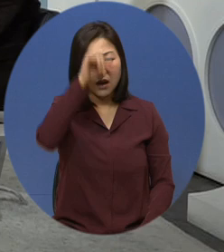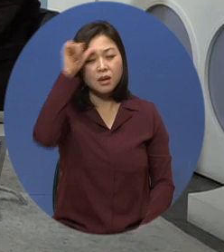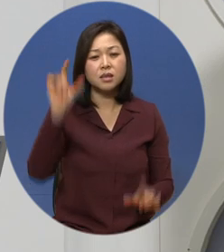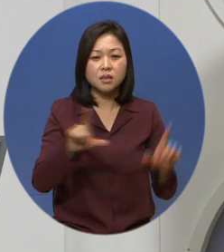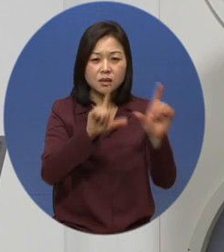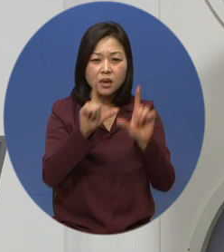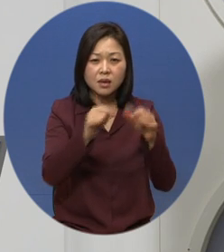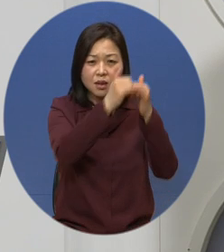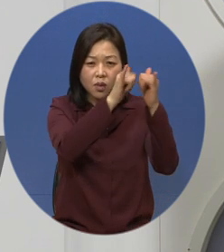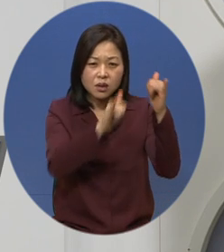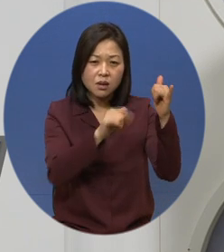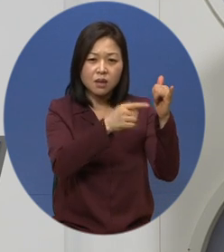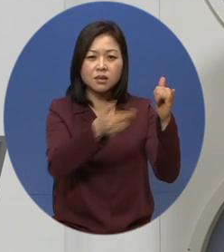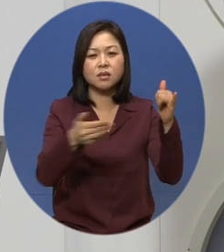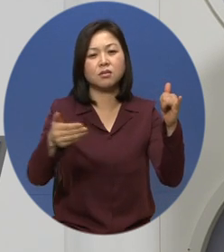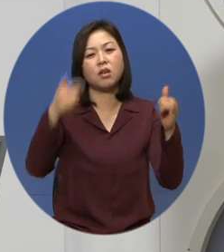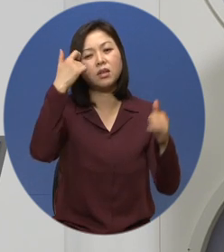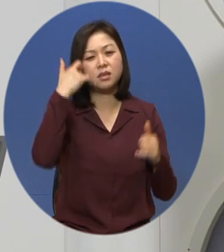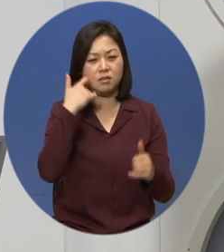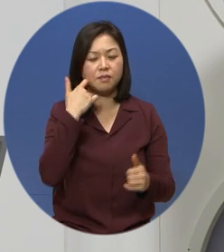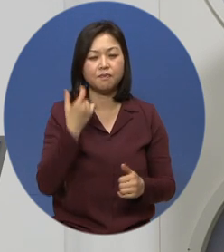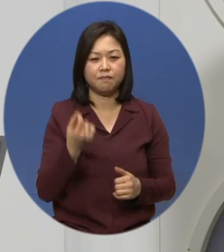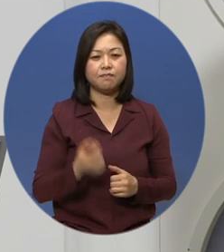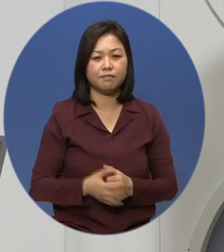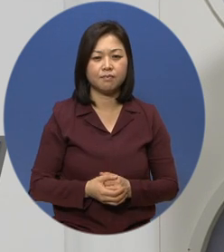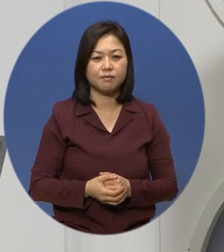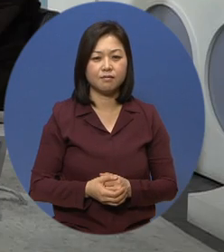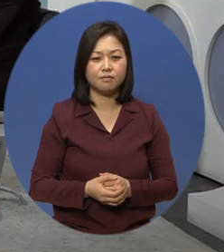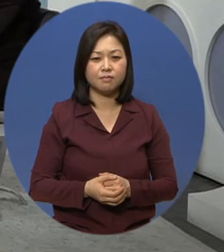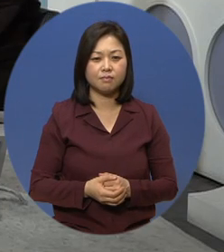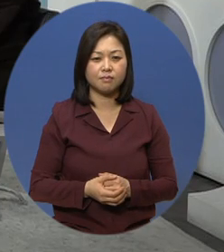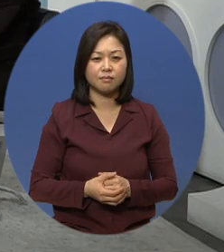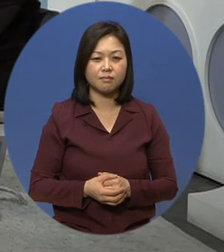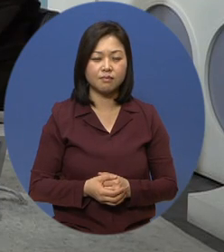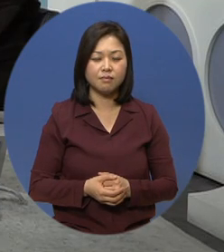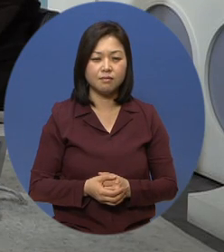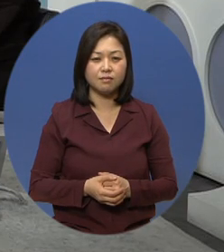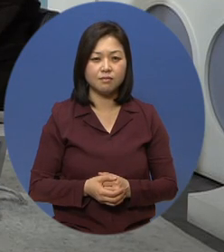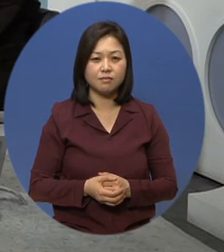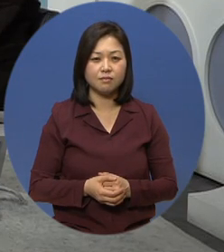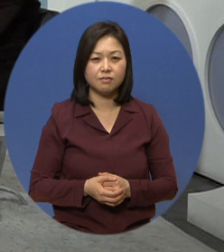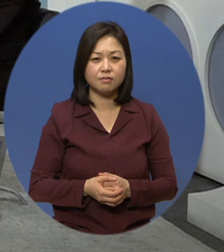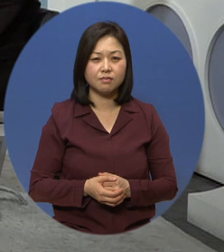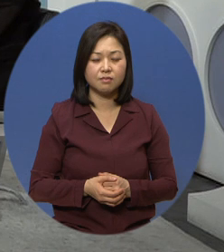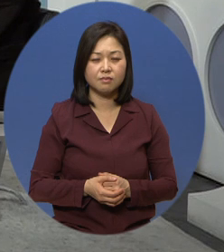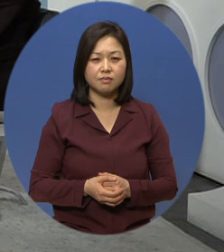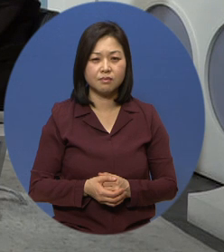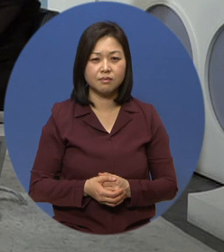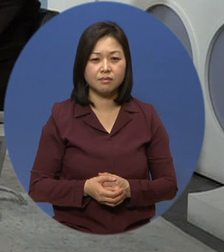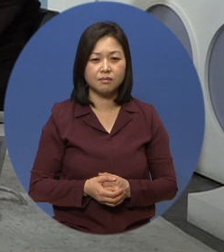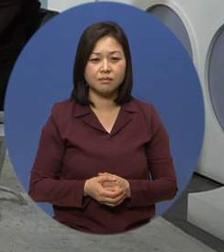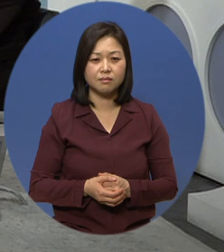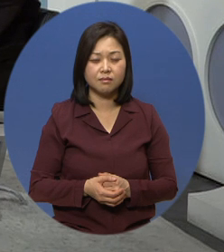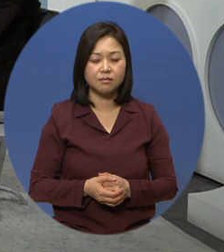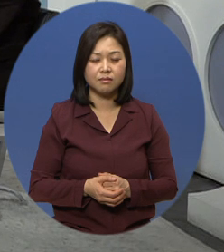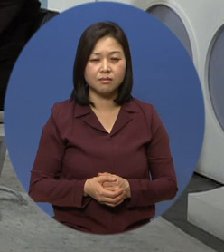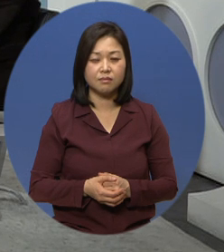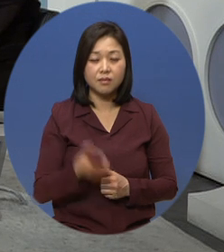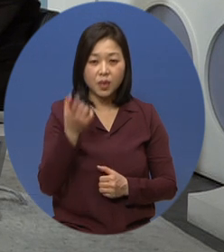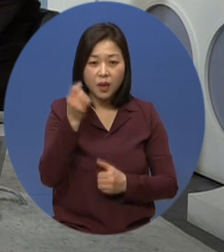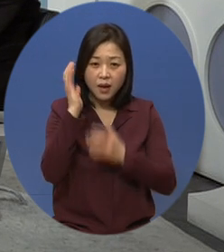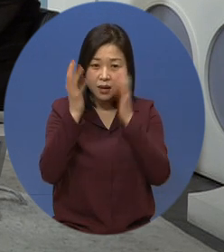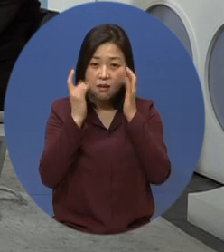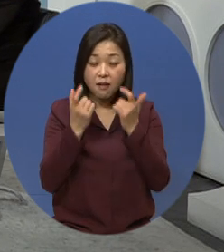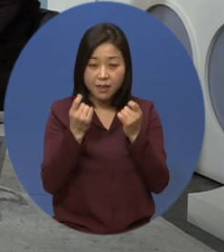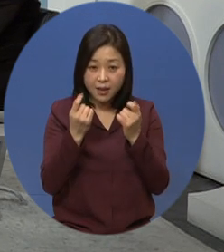역사가 흘러 가는구나 예 그래요 그 여기에 이제 조금